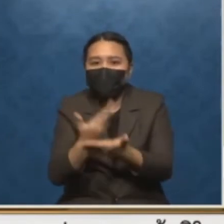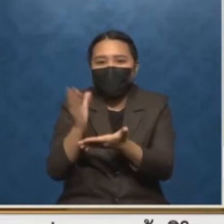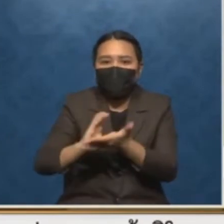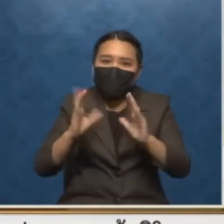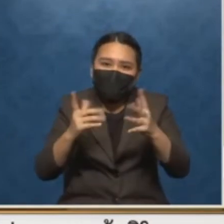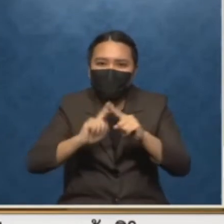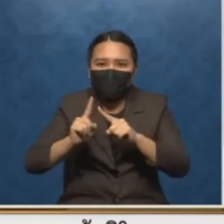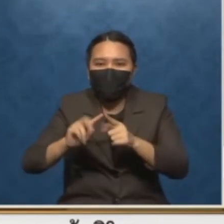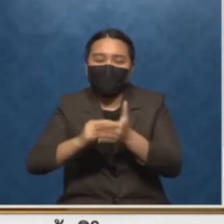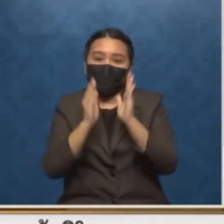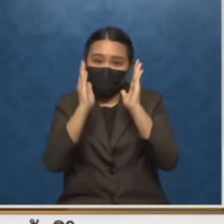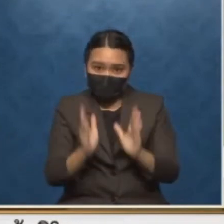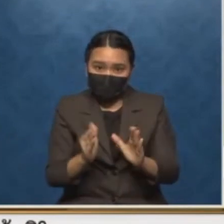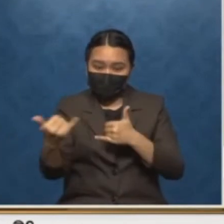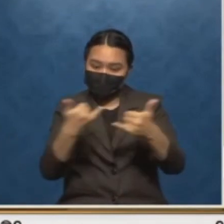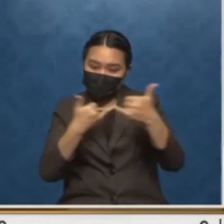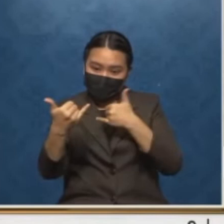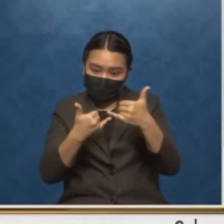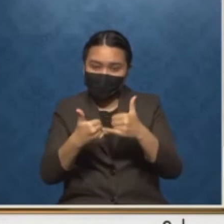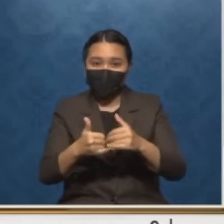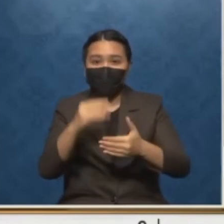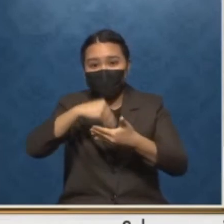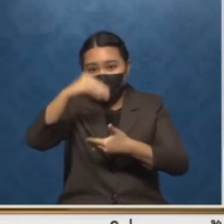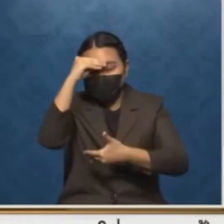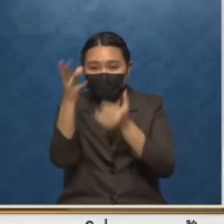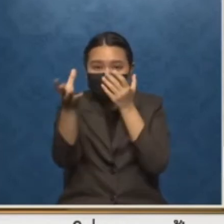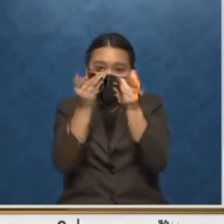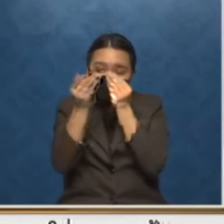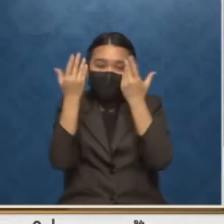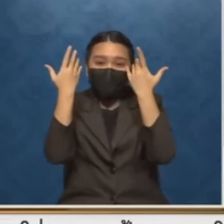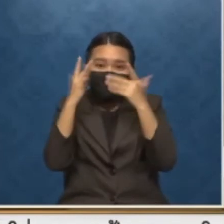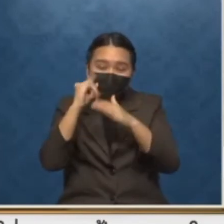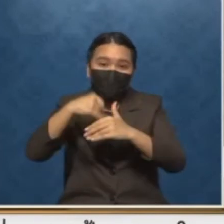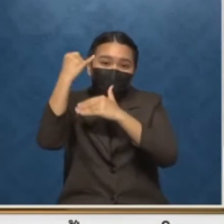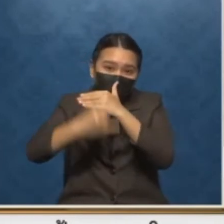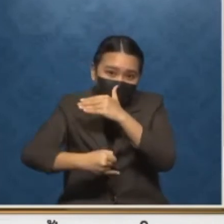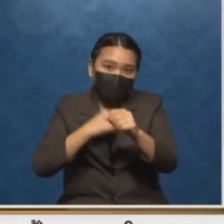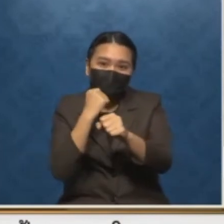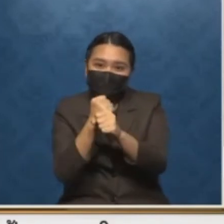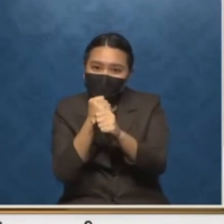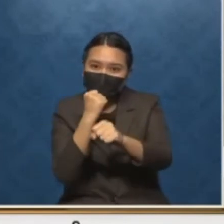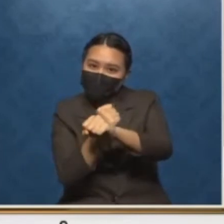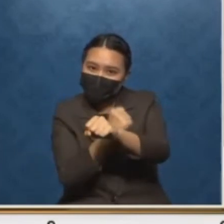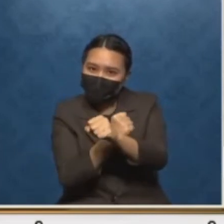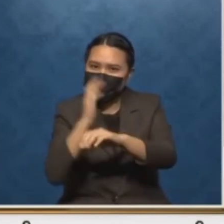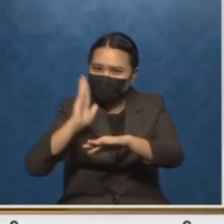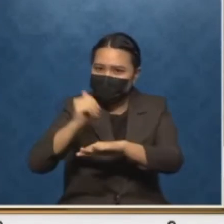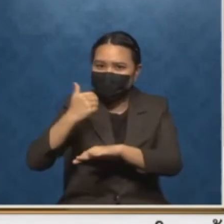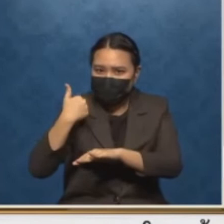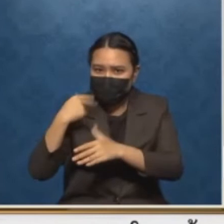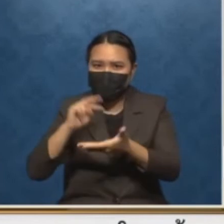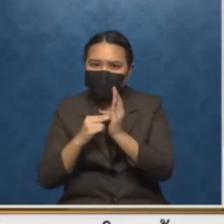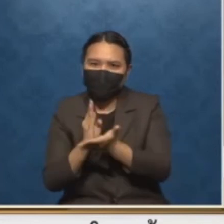นเอาคนเข้ามาสู่ในกระบวนการศึกษานี่แล้วผลิตลงฝีมือแรงงานได้นี่มันเป็นเรื่องบุญเป็นเรื่